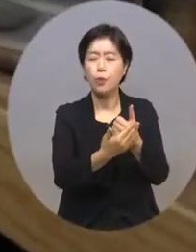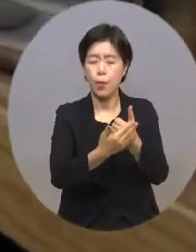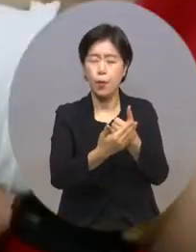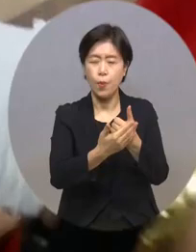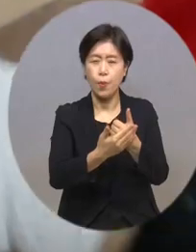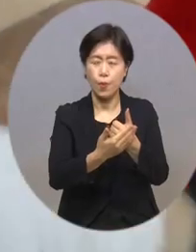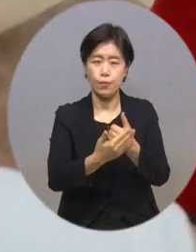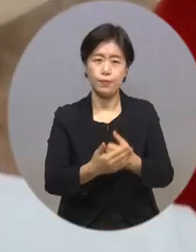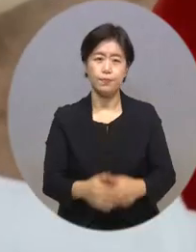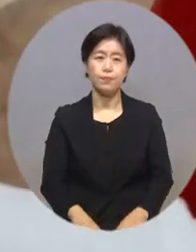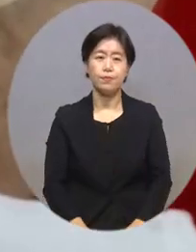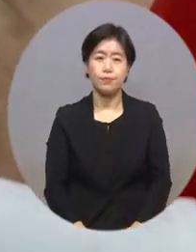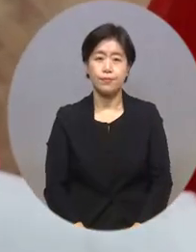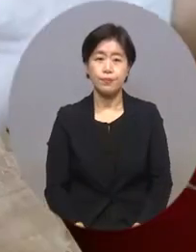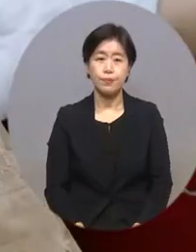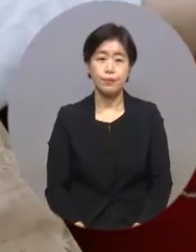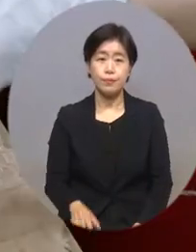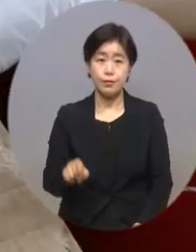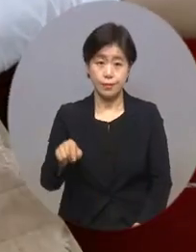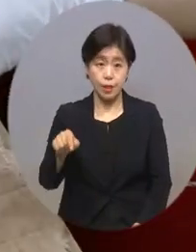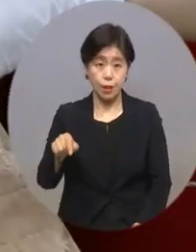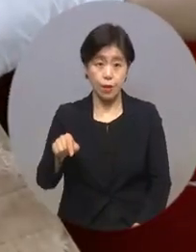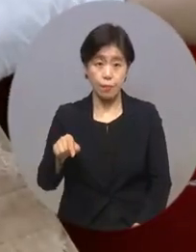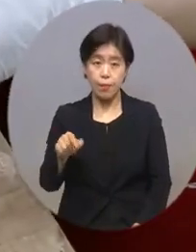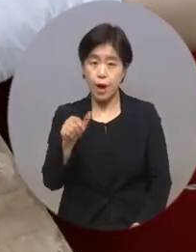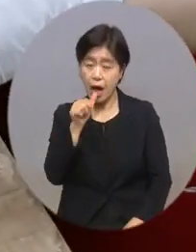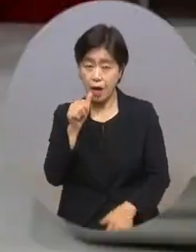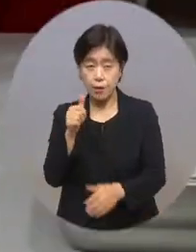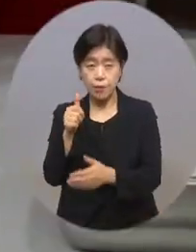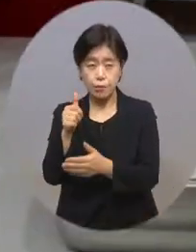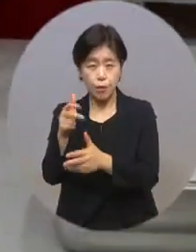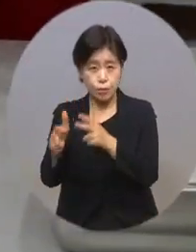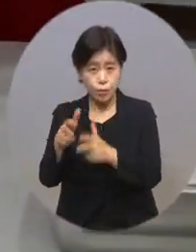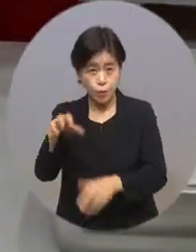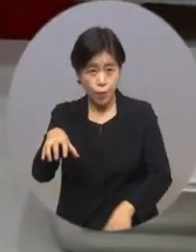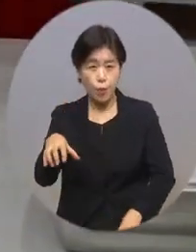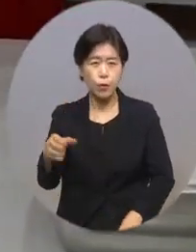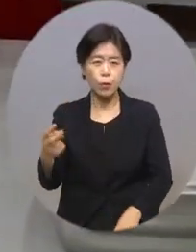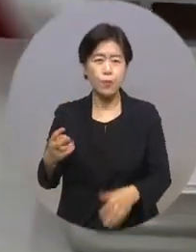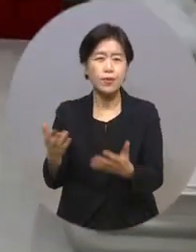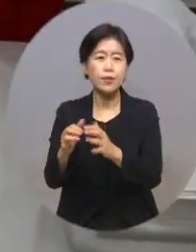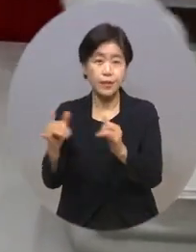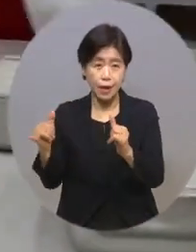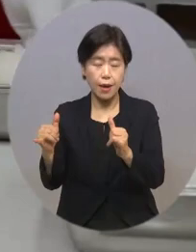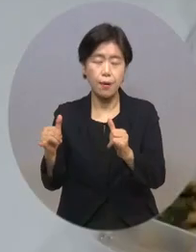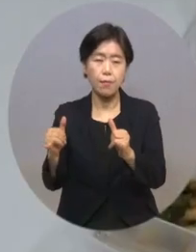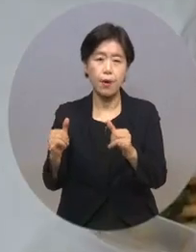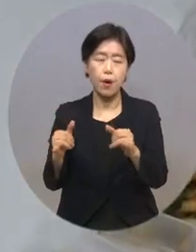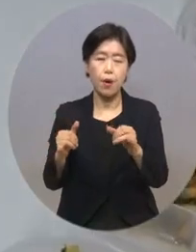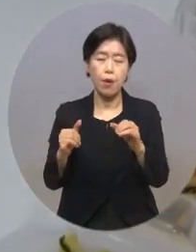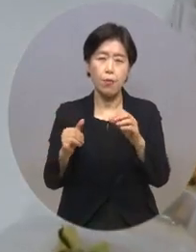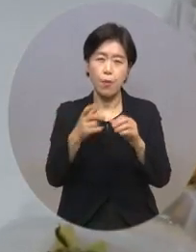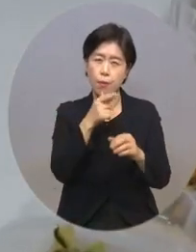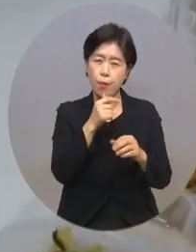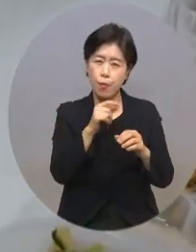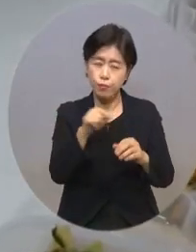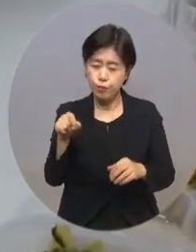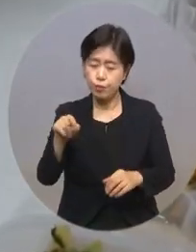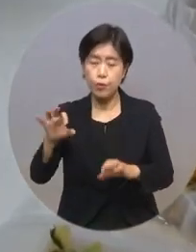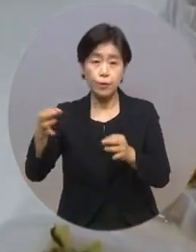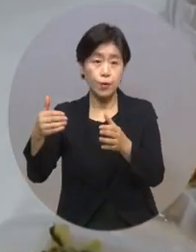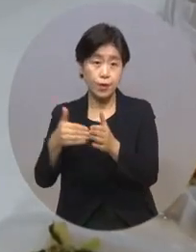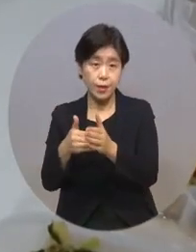락은 광양제철소 와 여수 광양 항만공사 임직원들이 월요일부터 금요일까지 주 5회